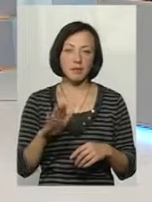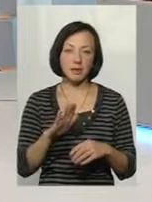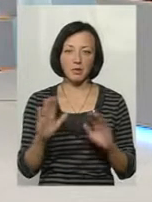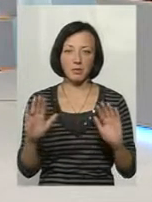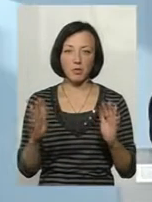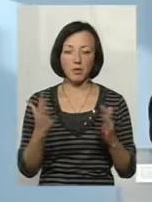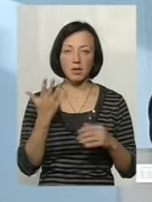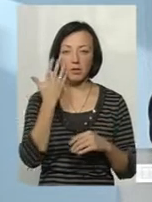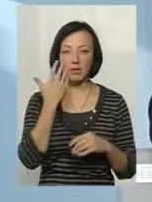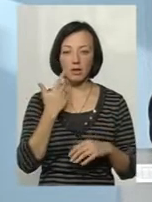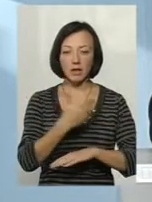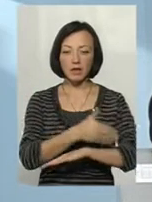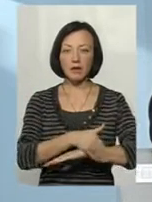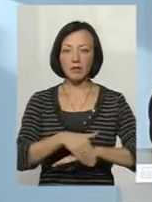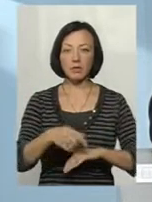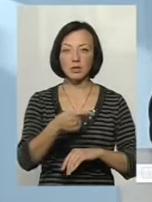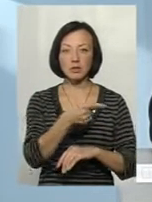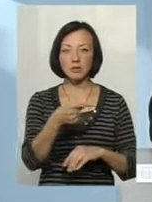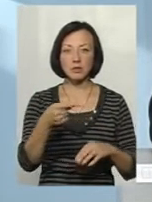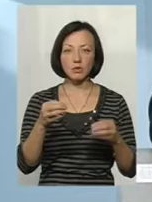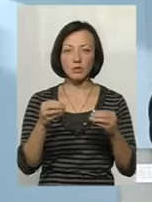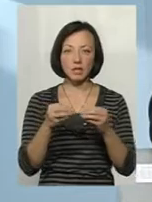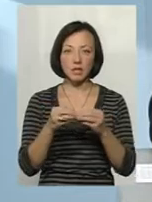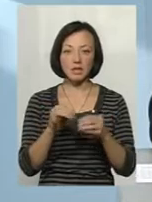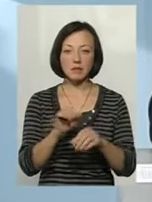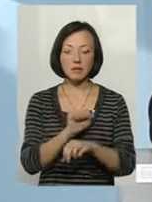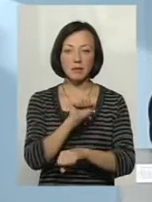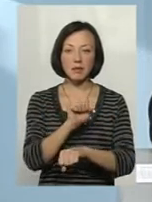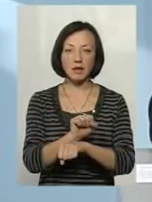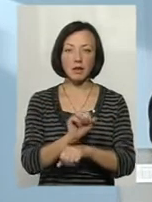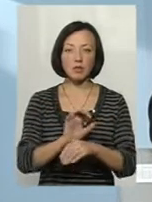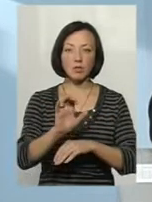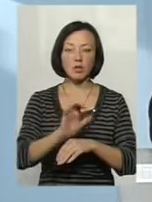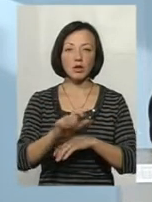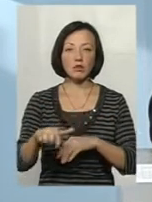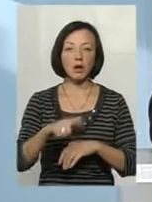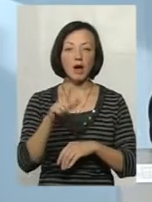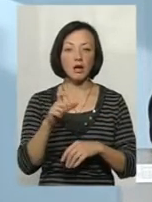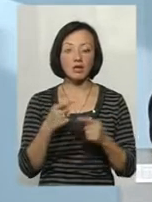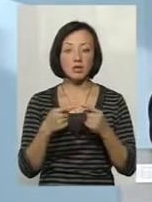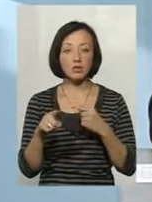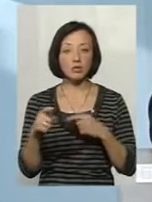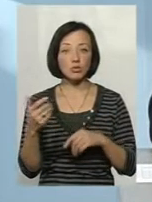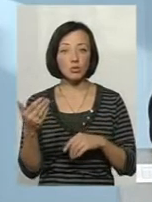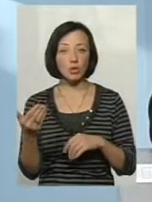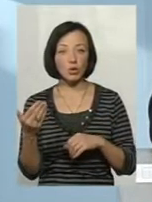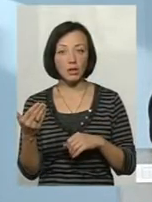коли на дворі мінус 10 і припиняється подача газу. З іншої сторони,